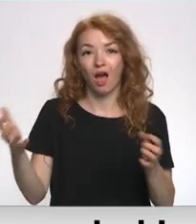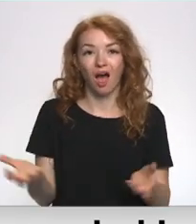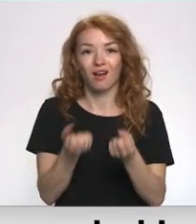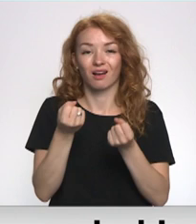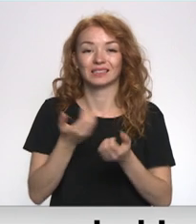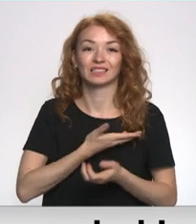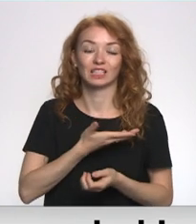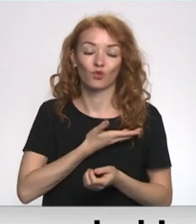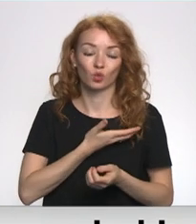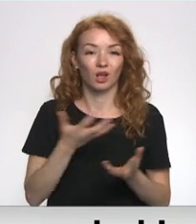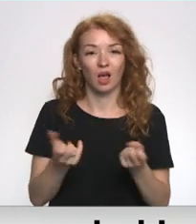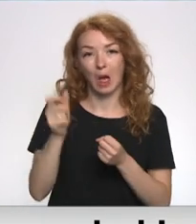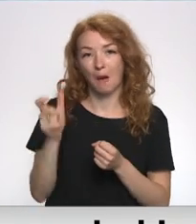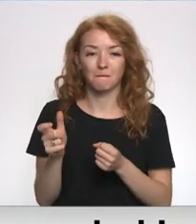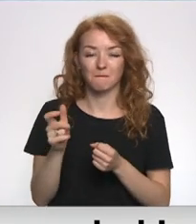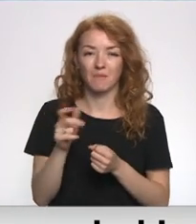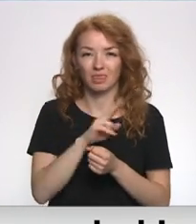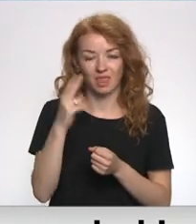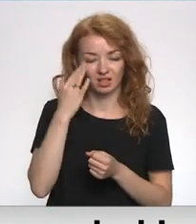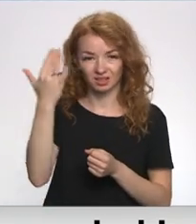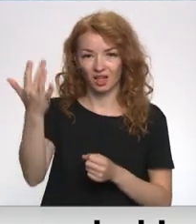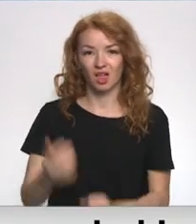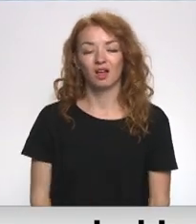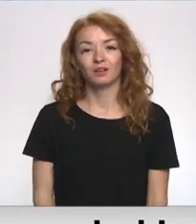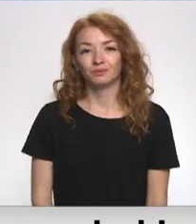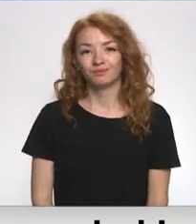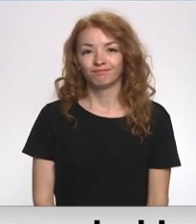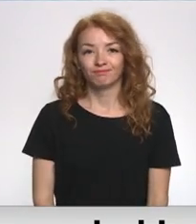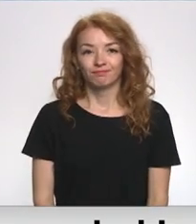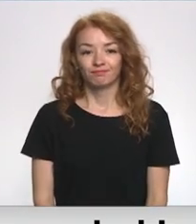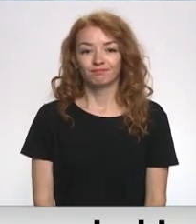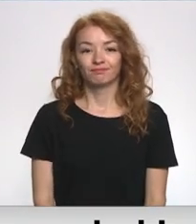atrast dzīvus, glābēji gan vairs nelolo. Argots Pakalns, Justs Kurvins, TV Kurzeme.